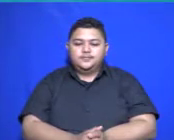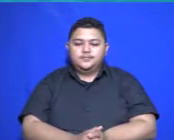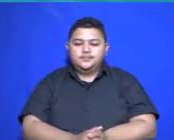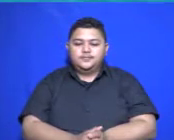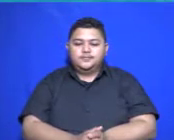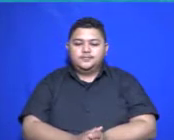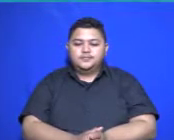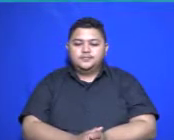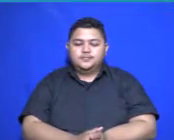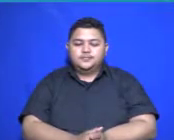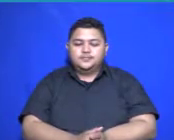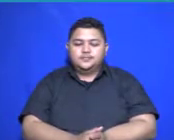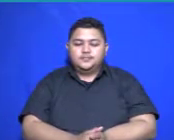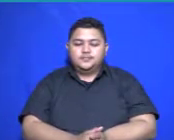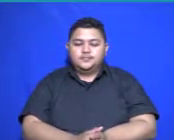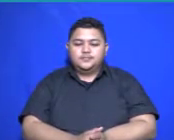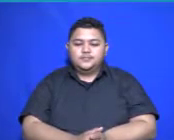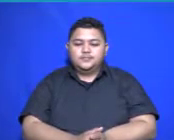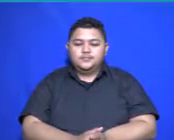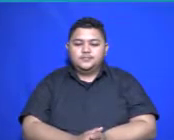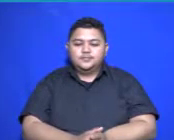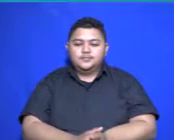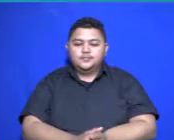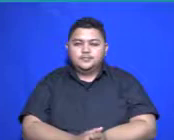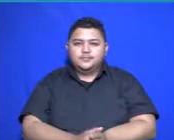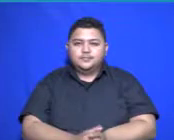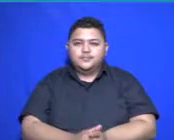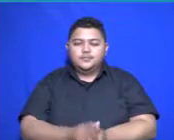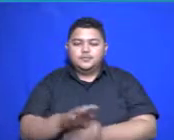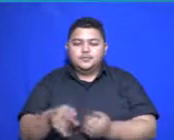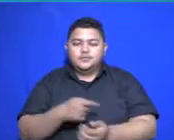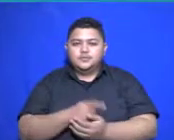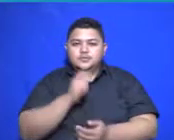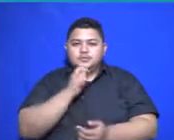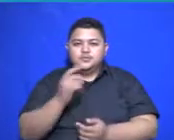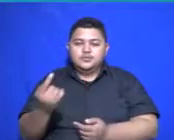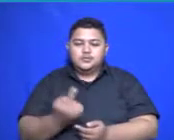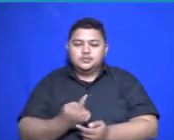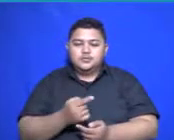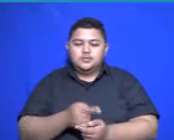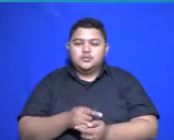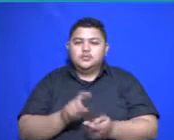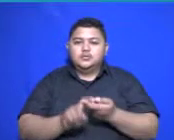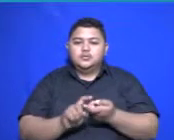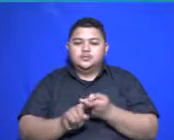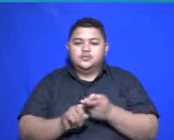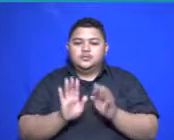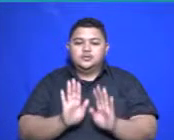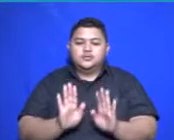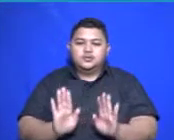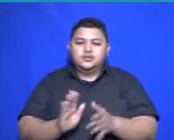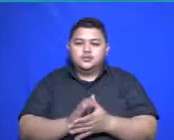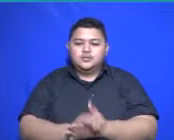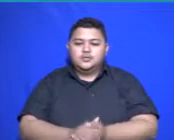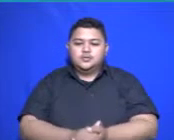Pak Menteri Kabinet Kerja, moderator, dan hadirin sekalian, para teman-teman eselon 1.